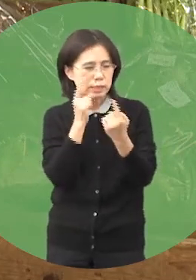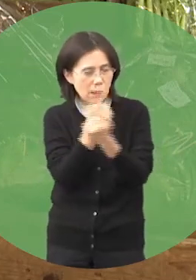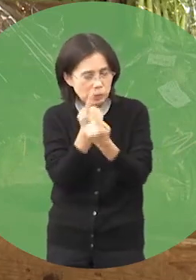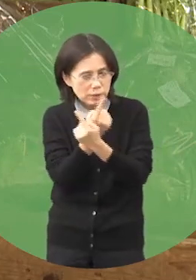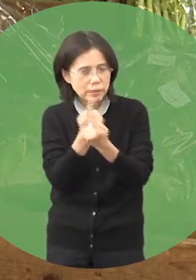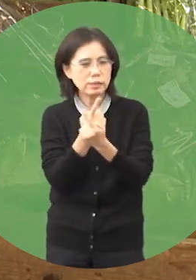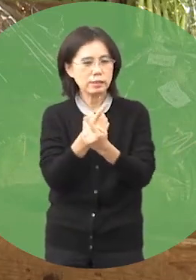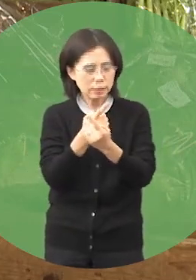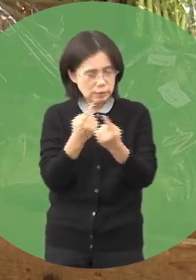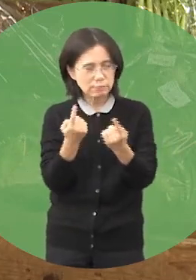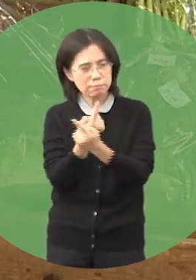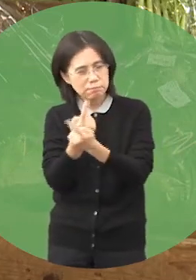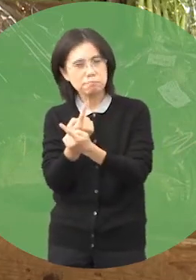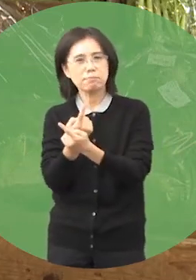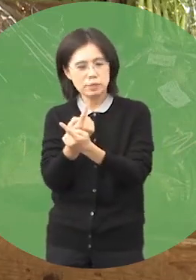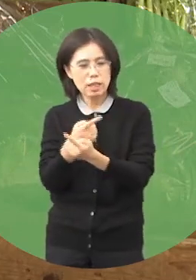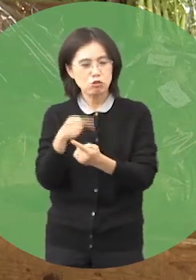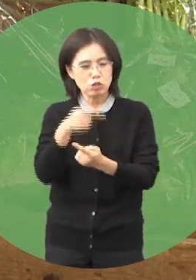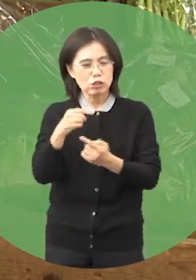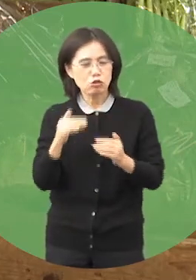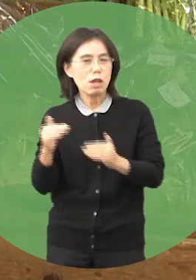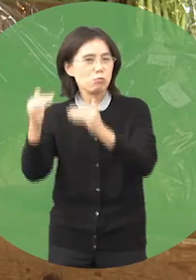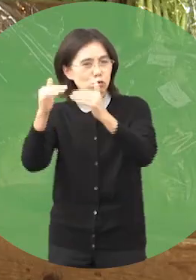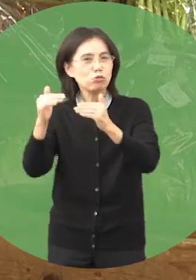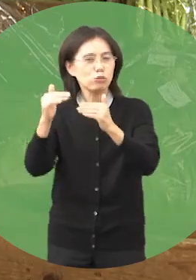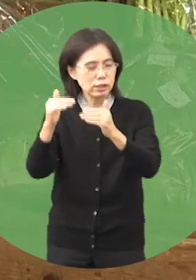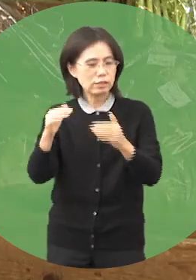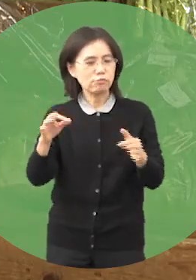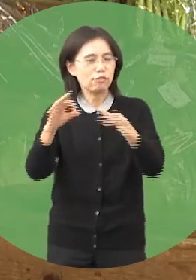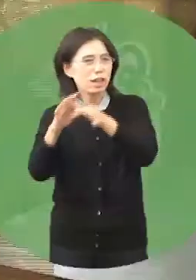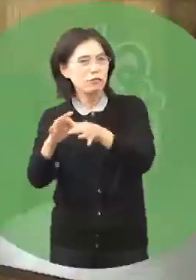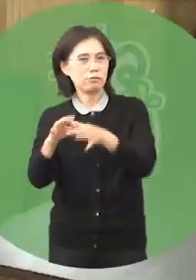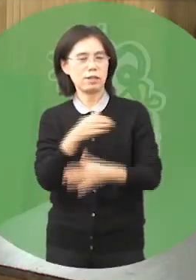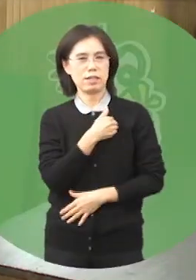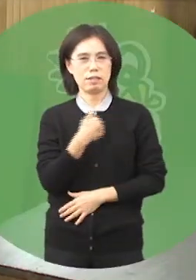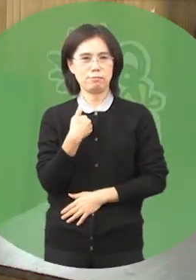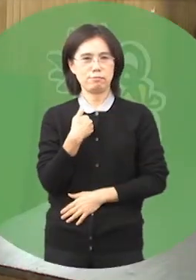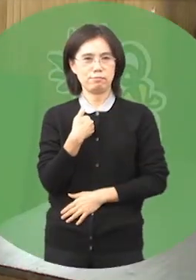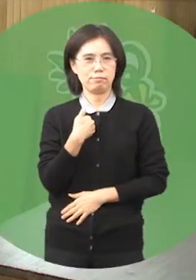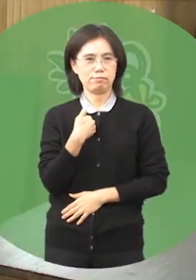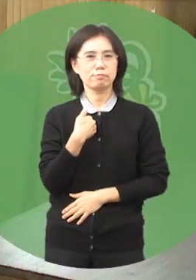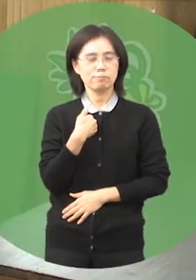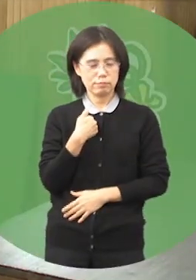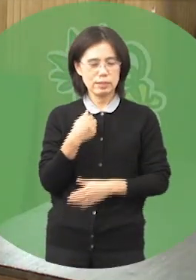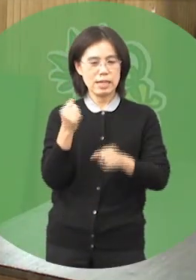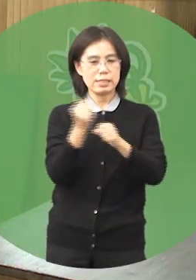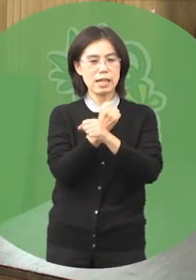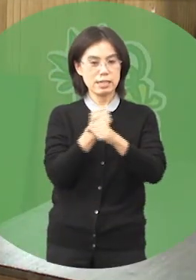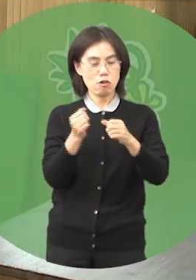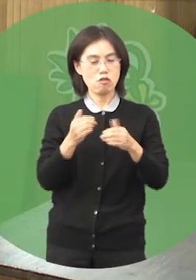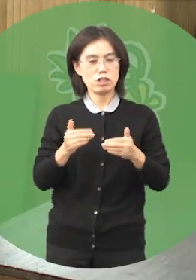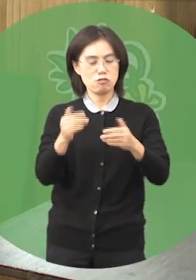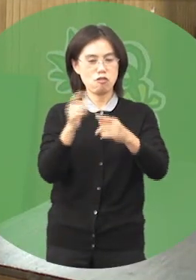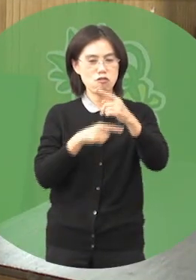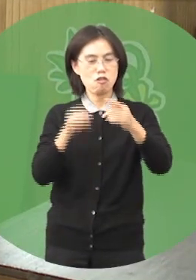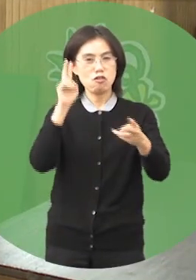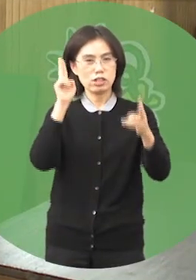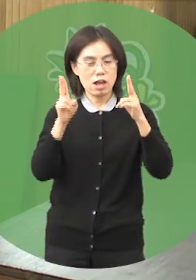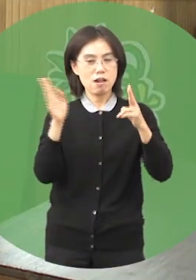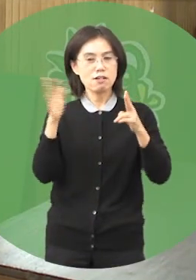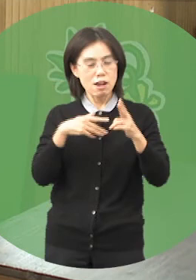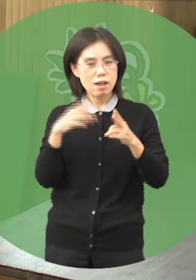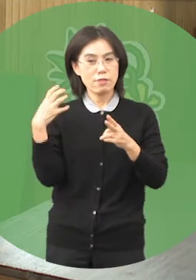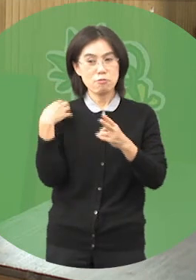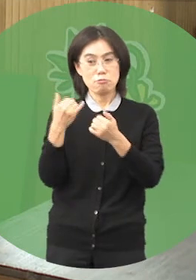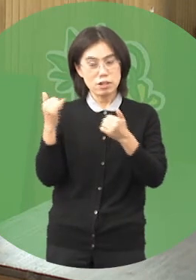改善を行い、次のステップへとよりよくつなげていきます。 産業振興公社の担当者から直接